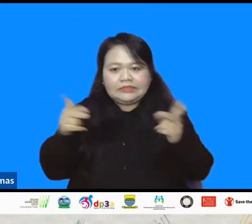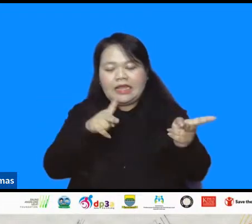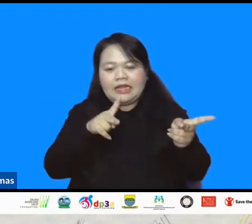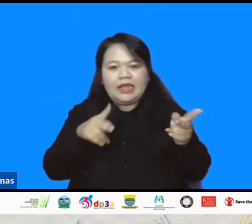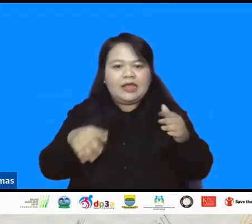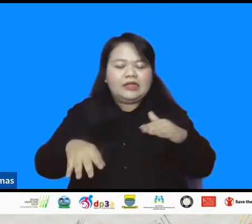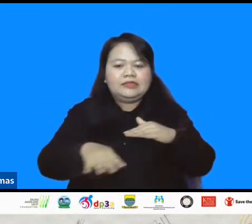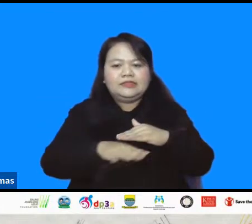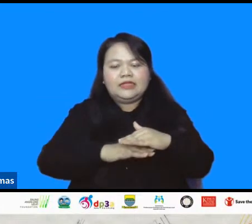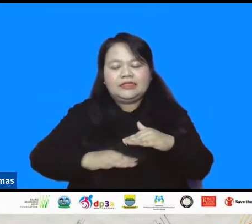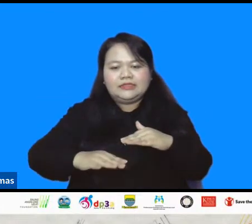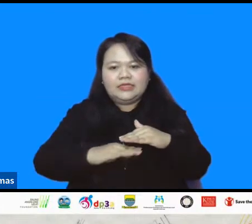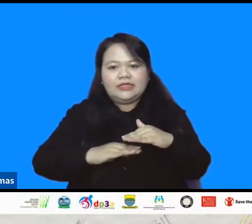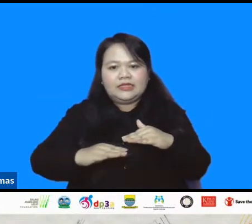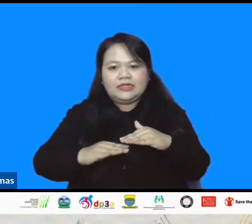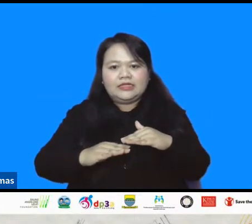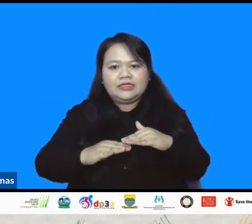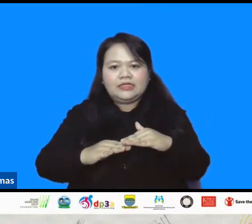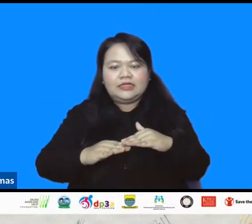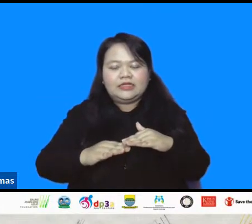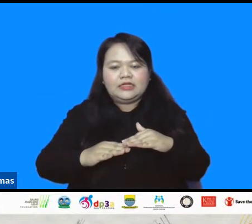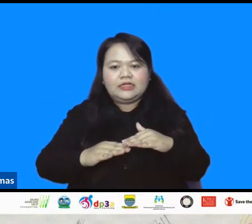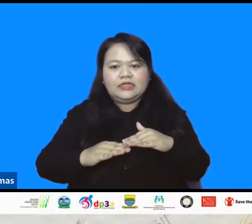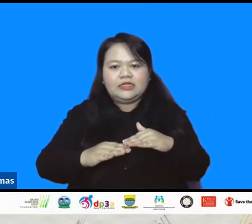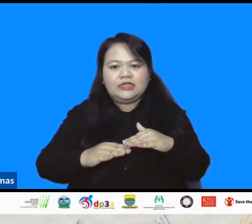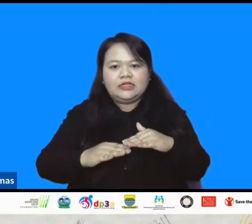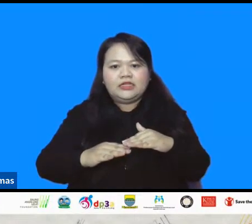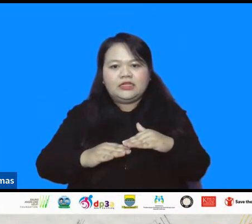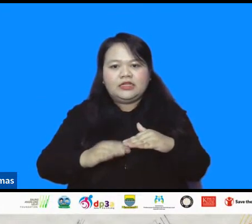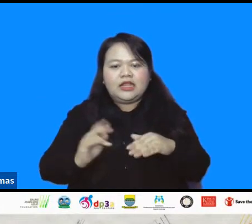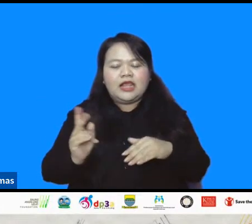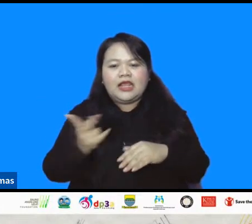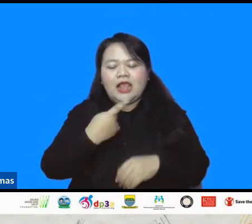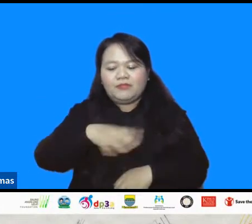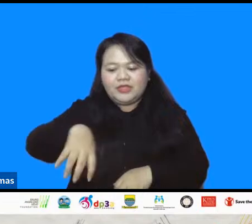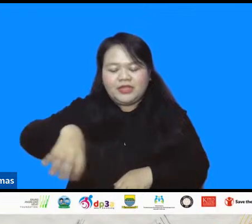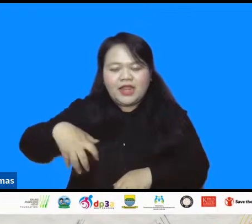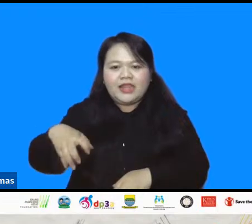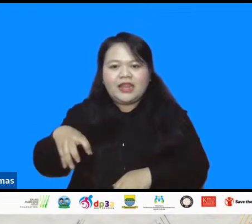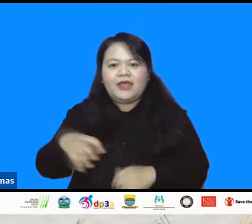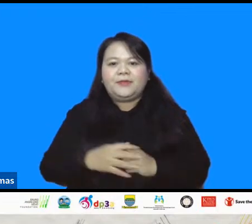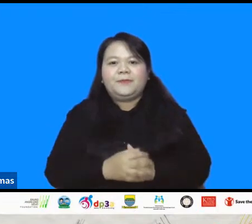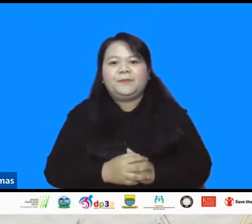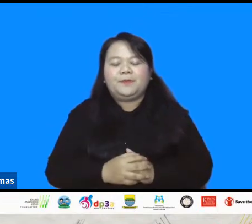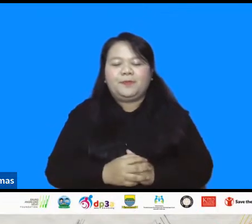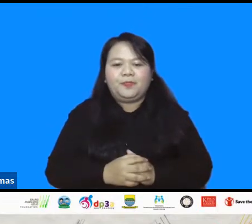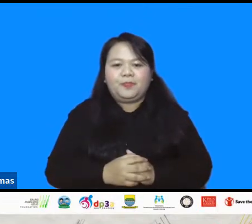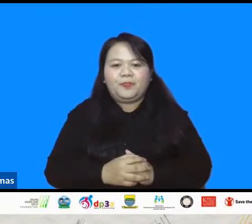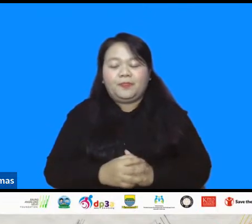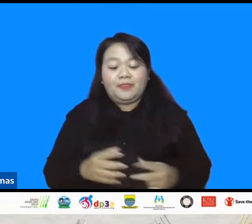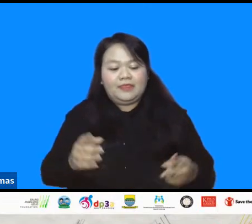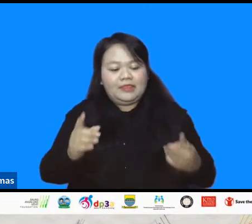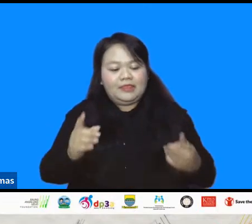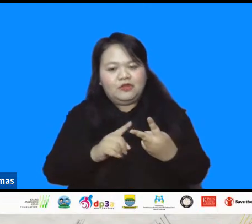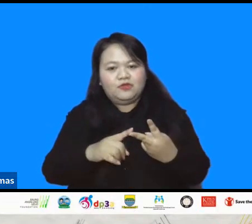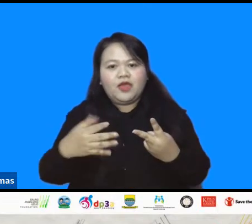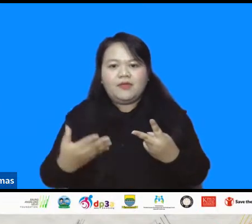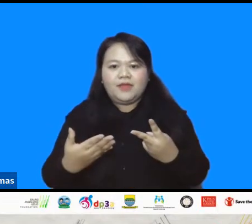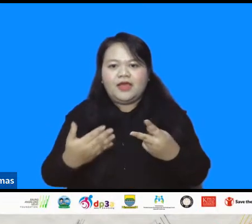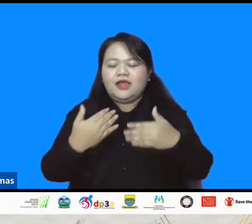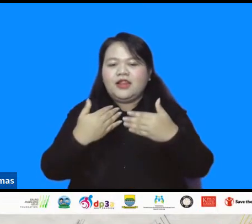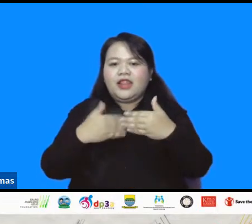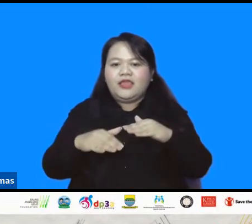untuk nanti untuk ya kami di daerah lah seperti itu. Kemudian yang keduanya mungkin di